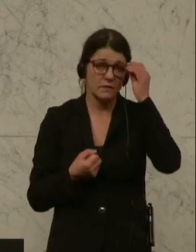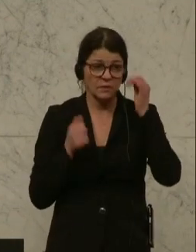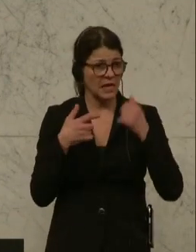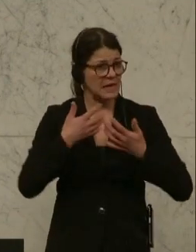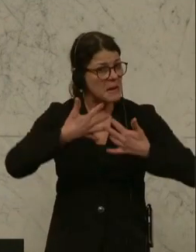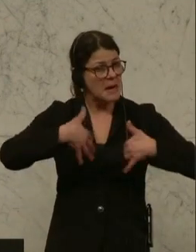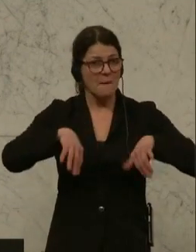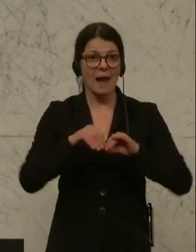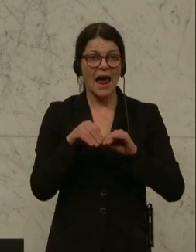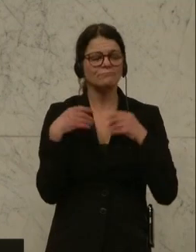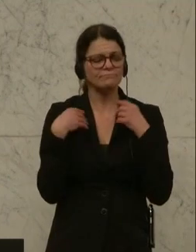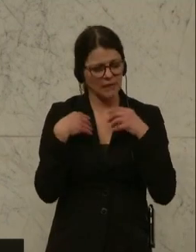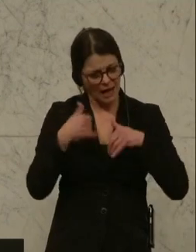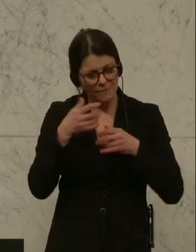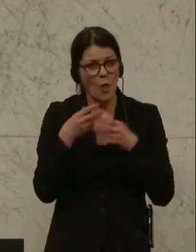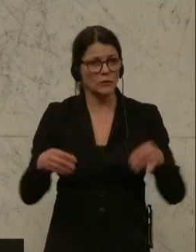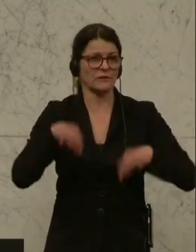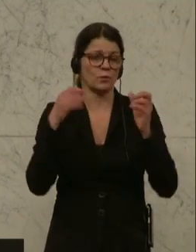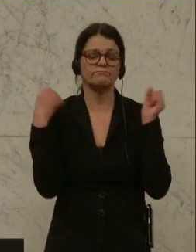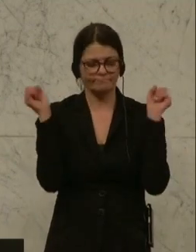eine gemeinsame Nenner finden konnten